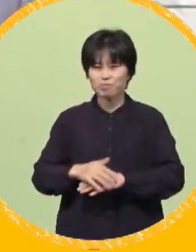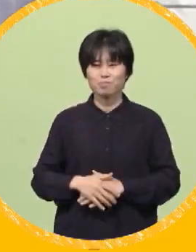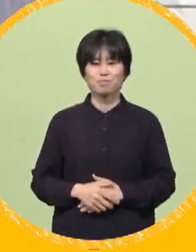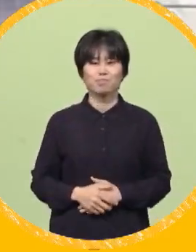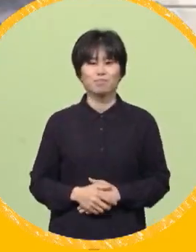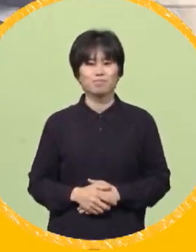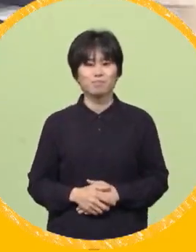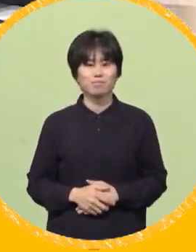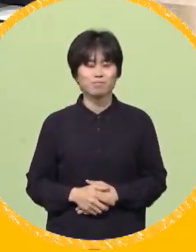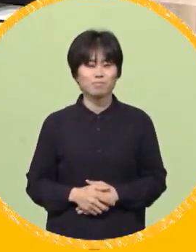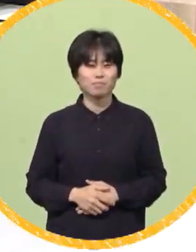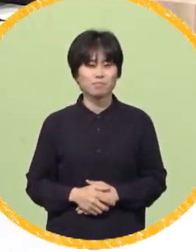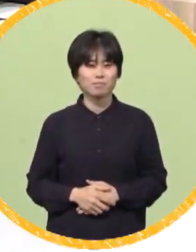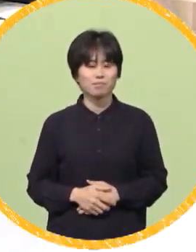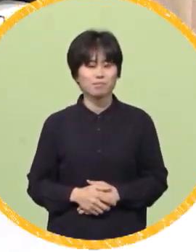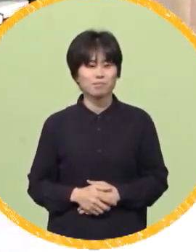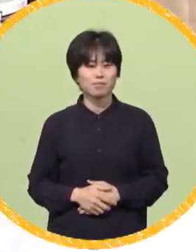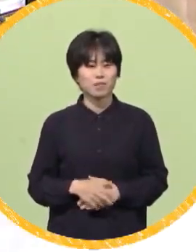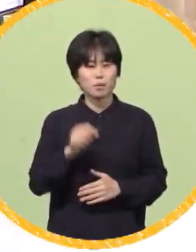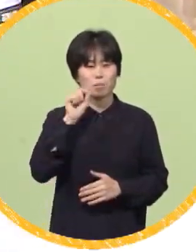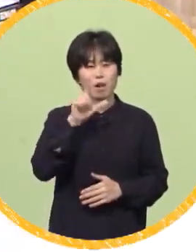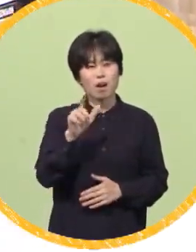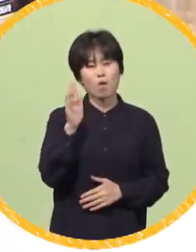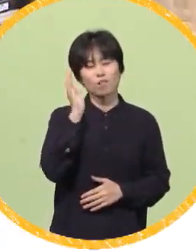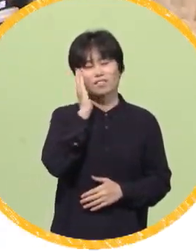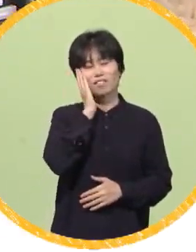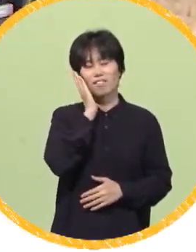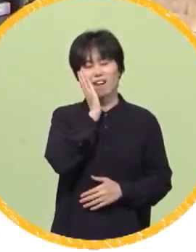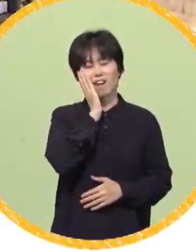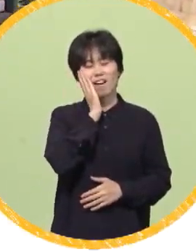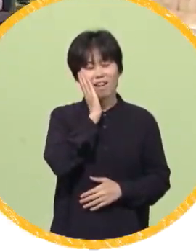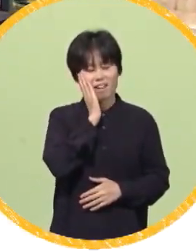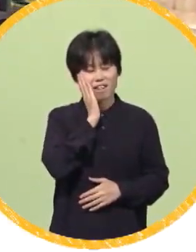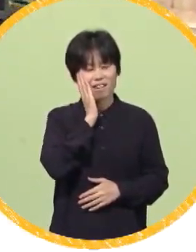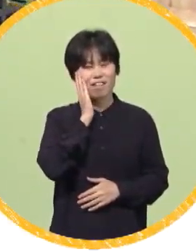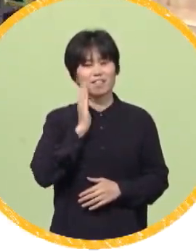パンも美味しかったですしね